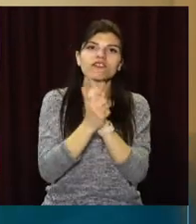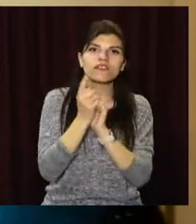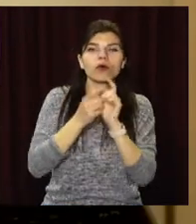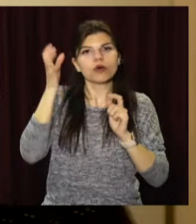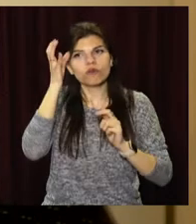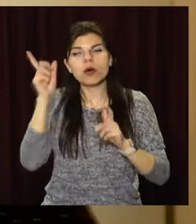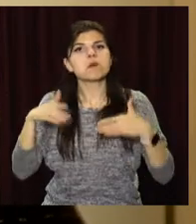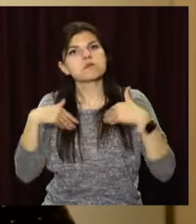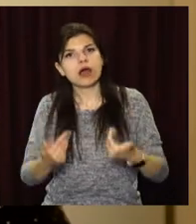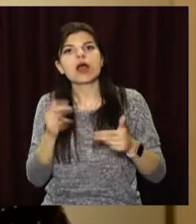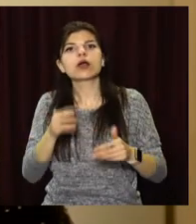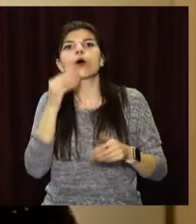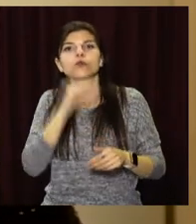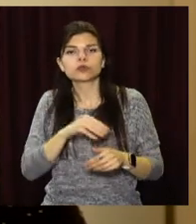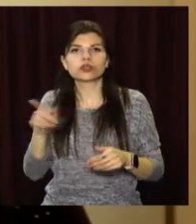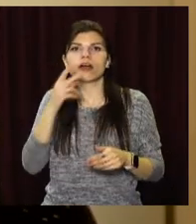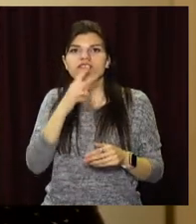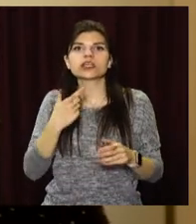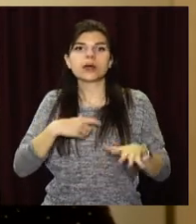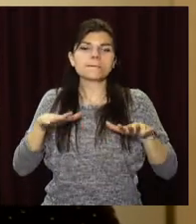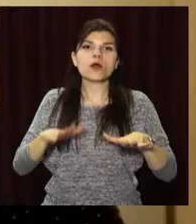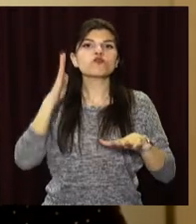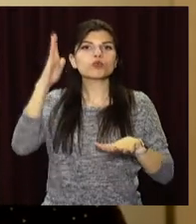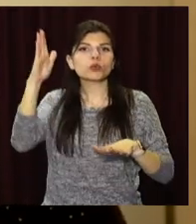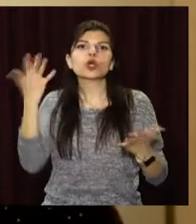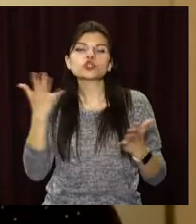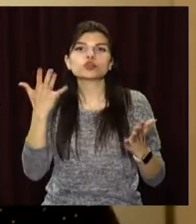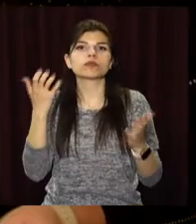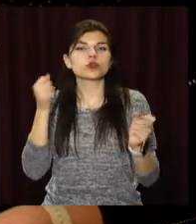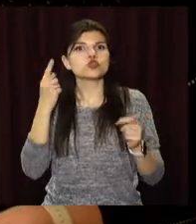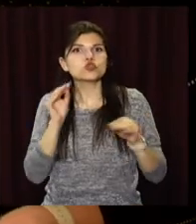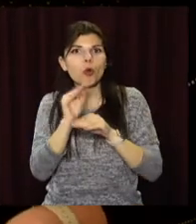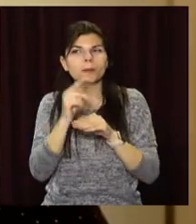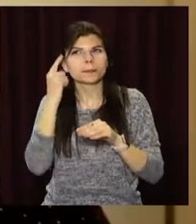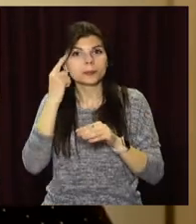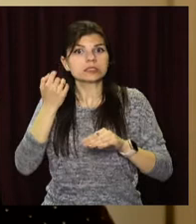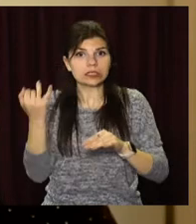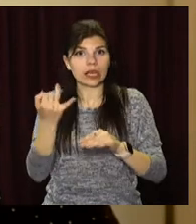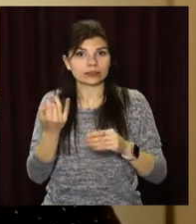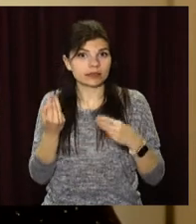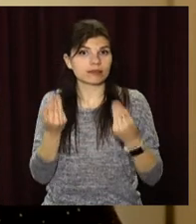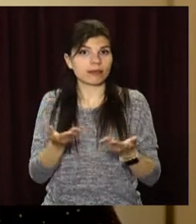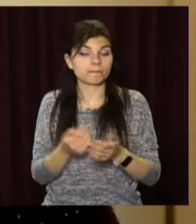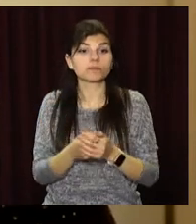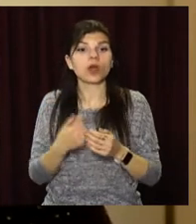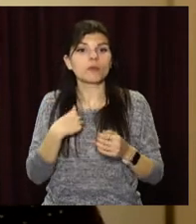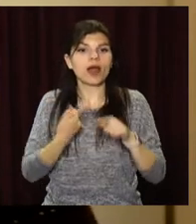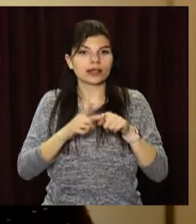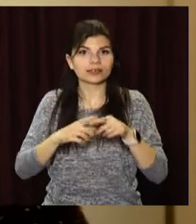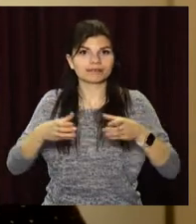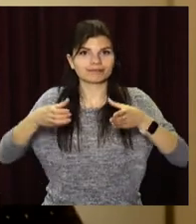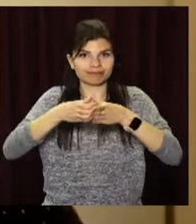освіти, як вони бачать своє місце в майбутньому в освітній сфері. Ми залучаємо до роботи в цьому